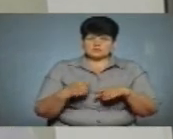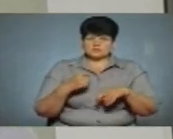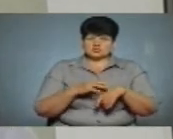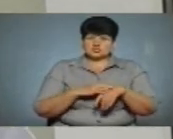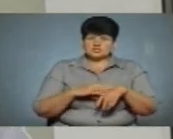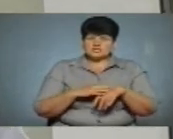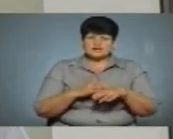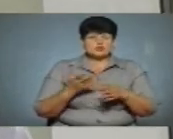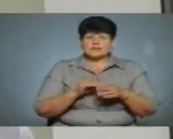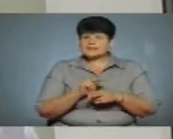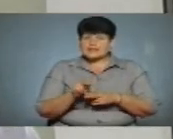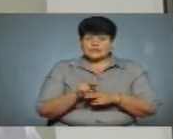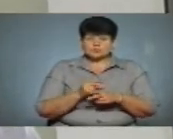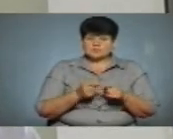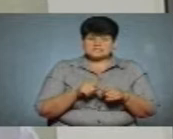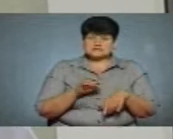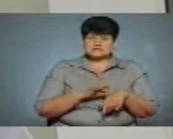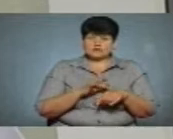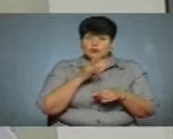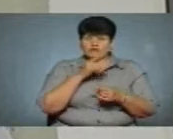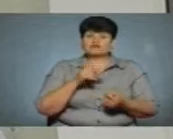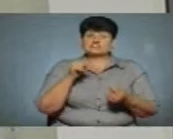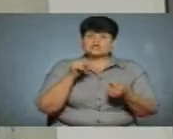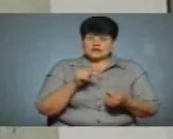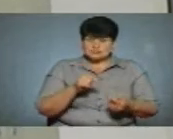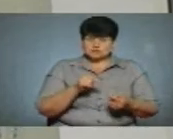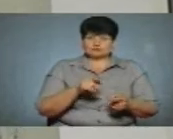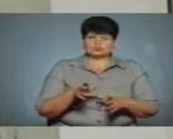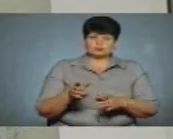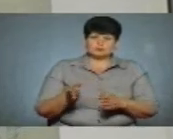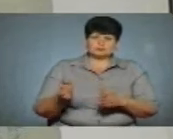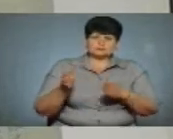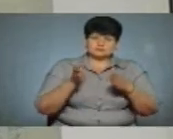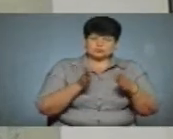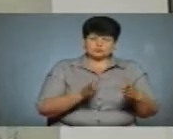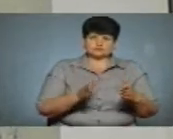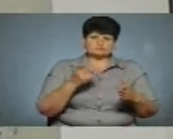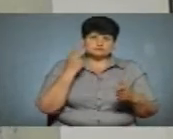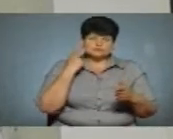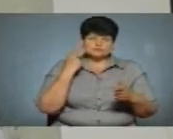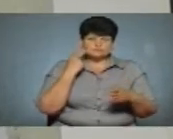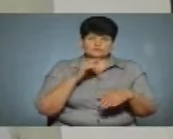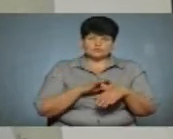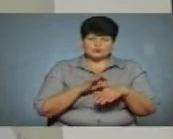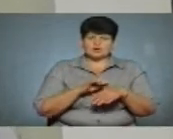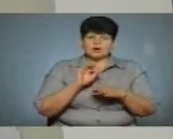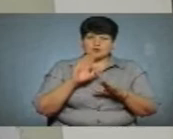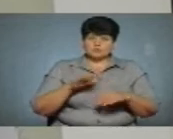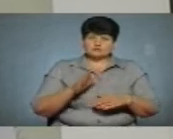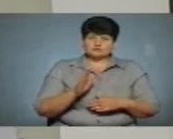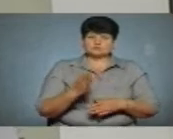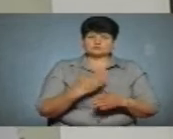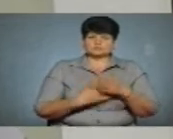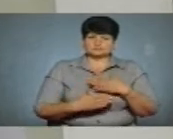не лікувати це захворювання вчасно, воно проходить в хронічний перебіг, приводить до інвалідізації людини